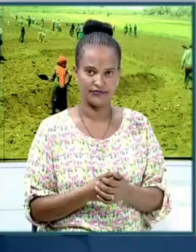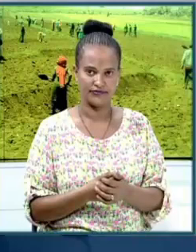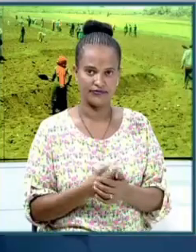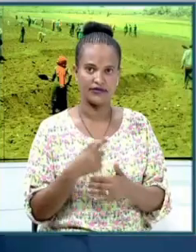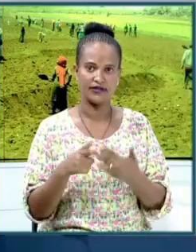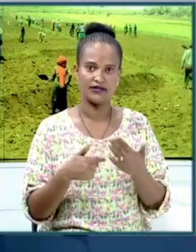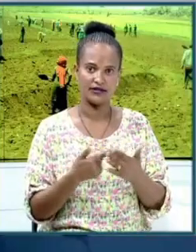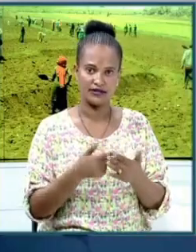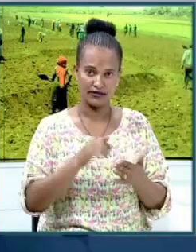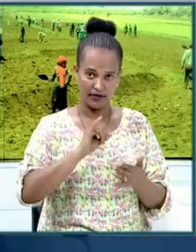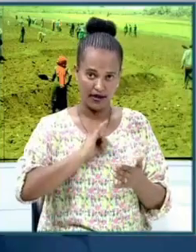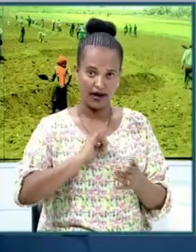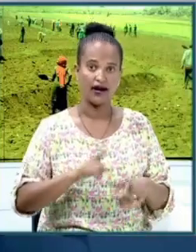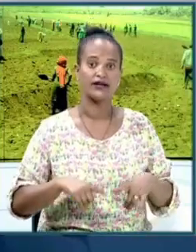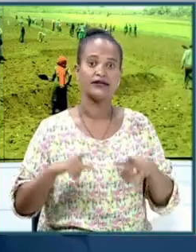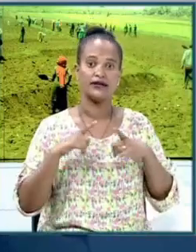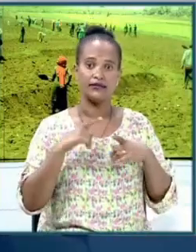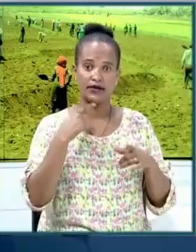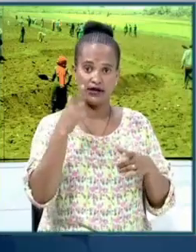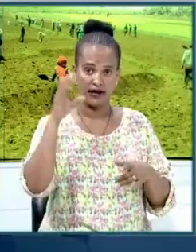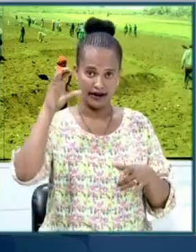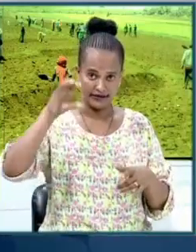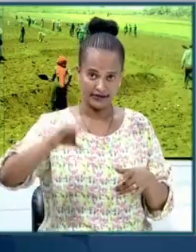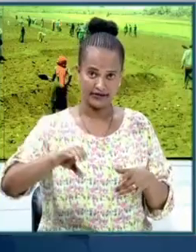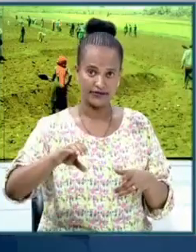ስለዚ ንባዕልና ክንብል ኢልና ናይ ግድን